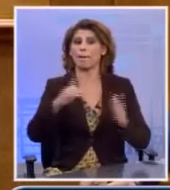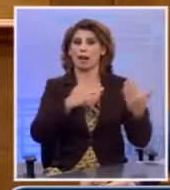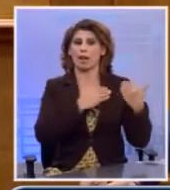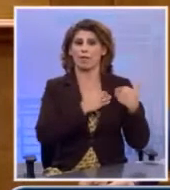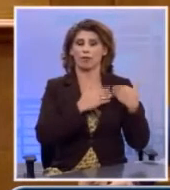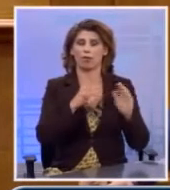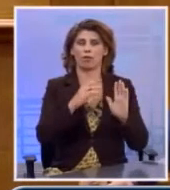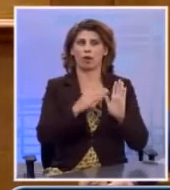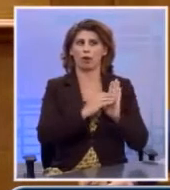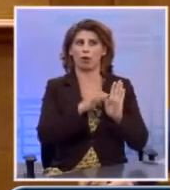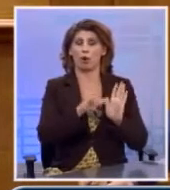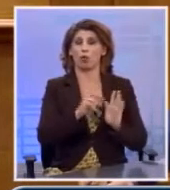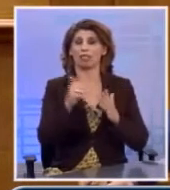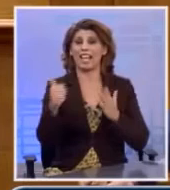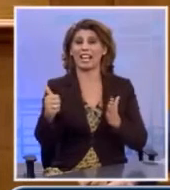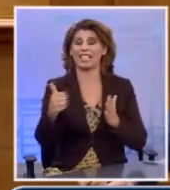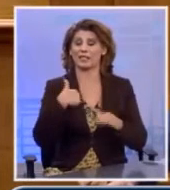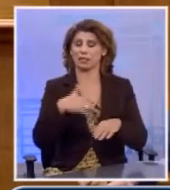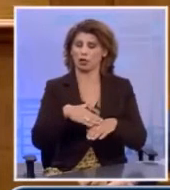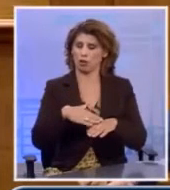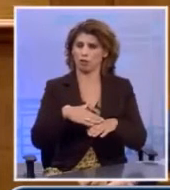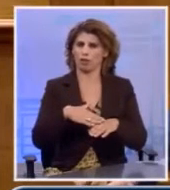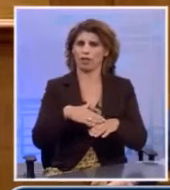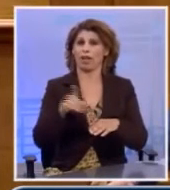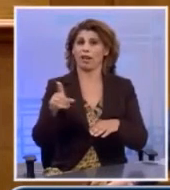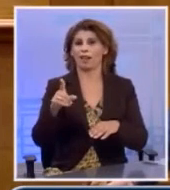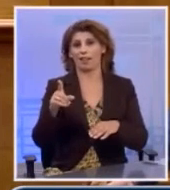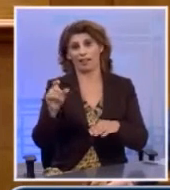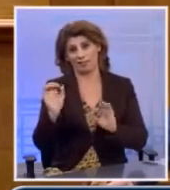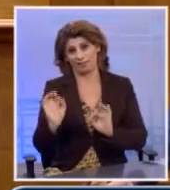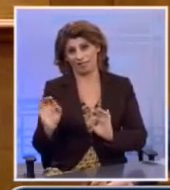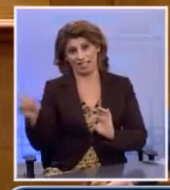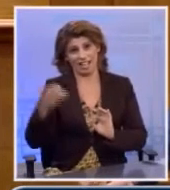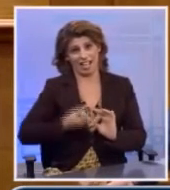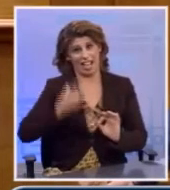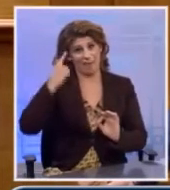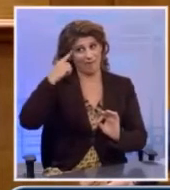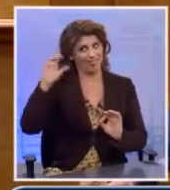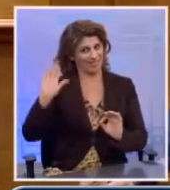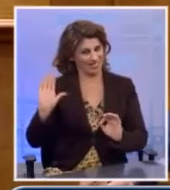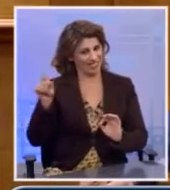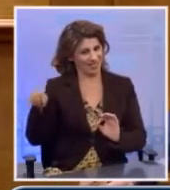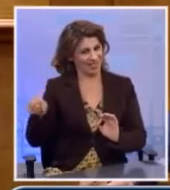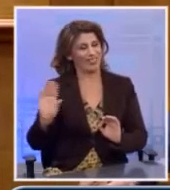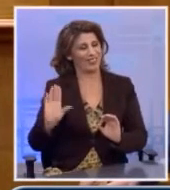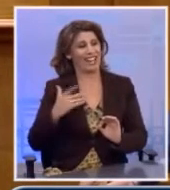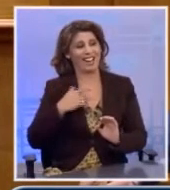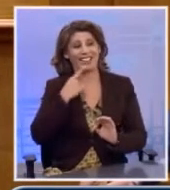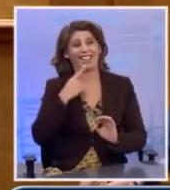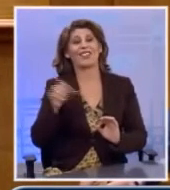86, με συγχωρείτε. Αλλά δεν αρνείστε ότι ήταν εμπνευστής, από ό,τι βλέπω.